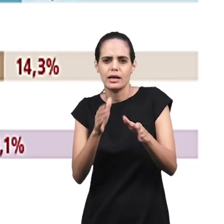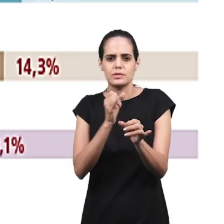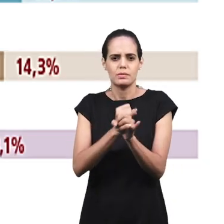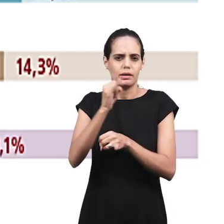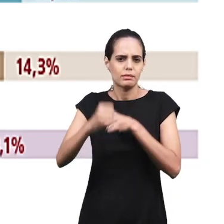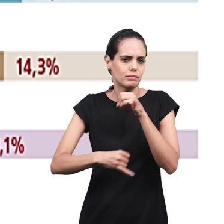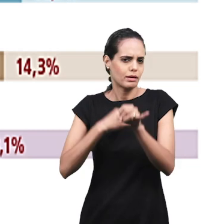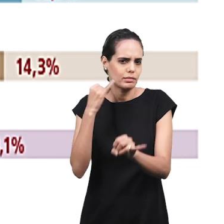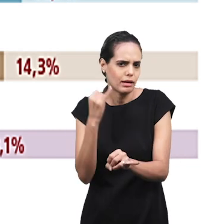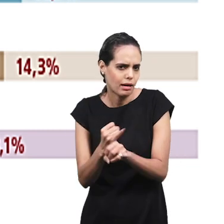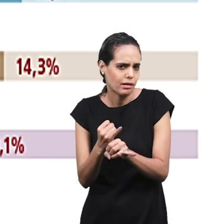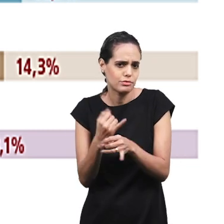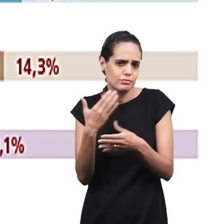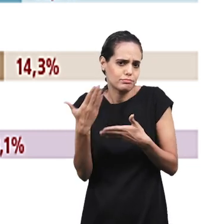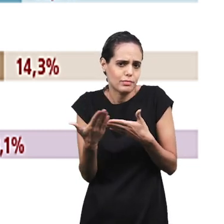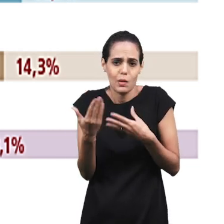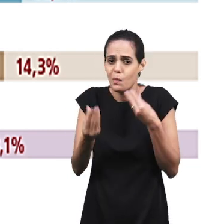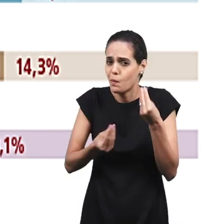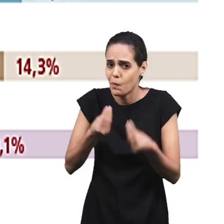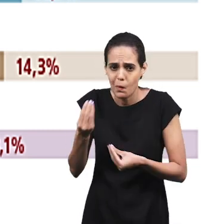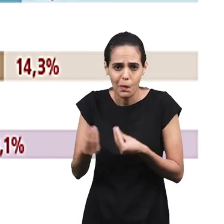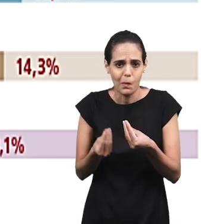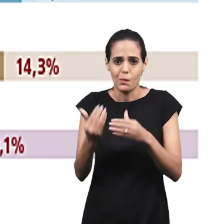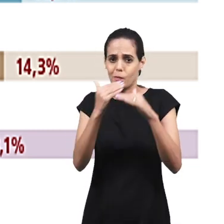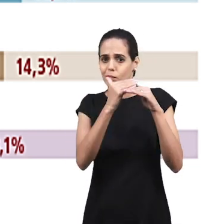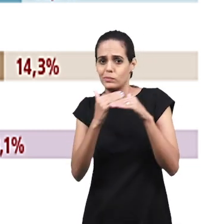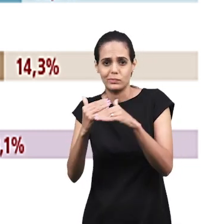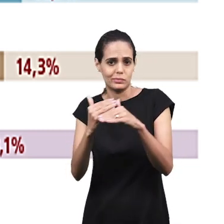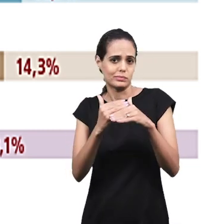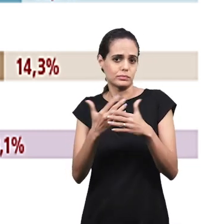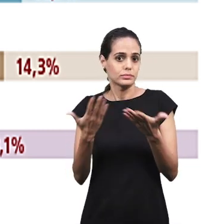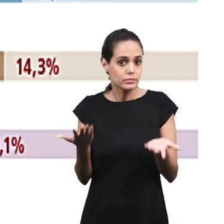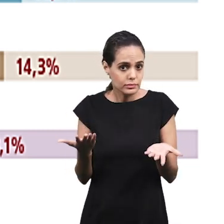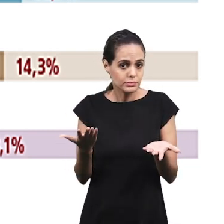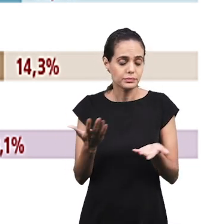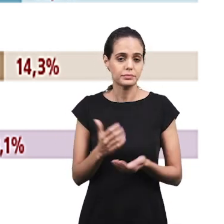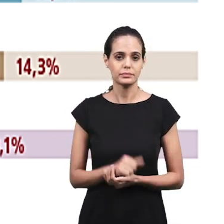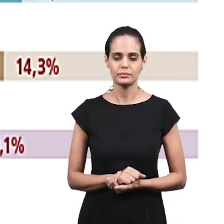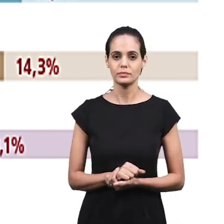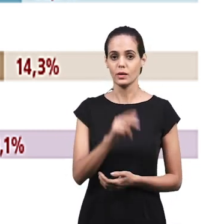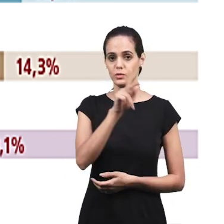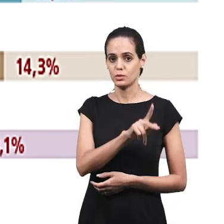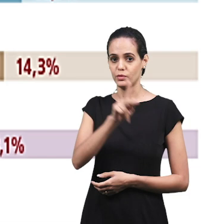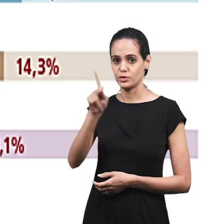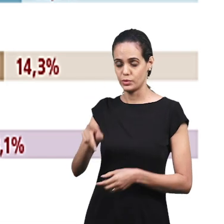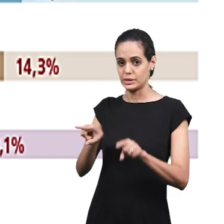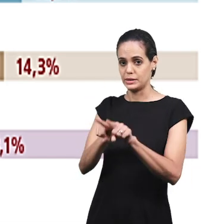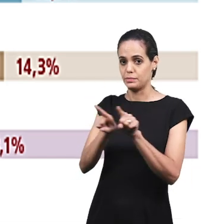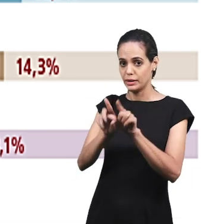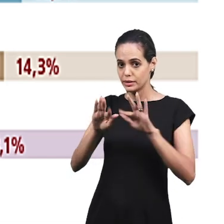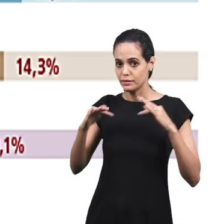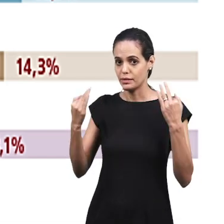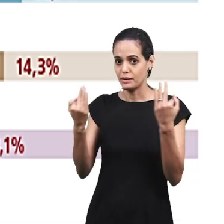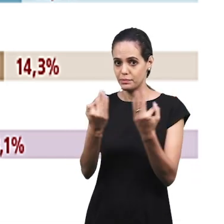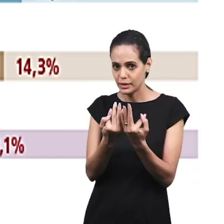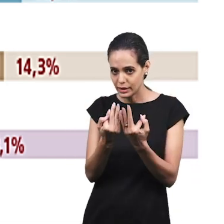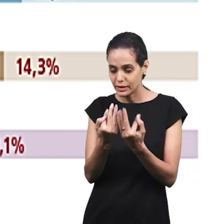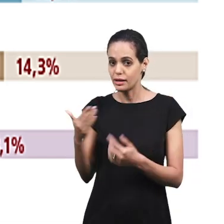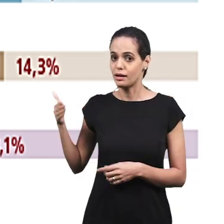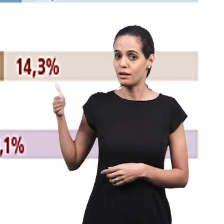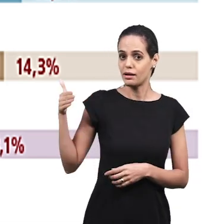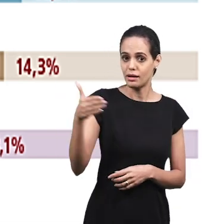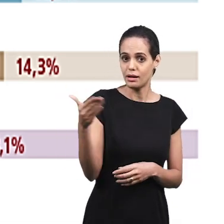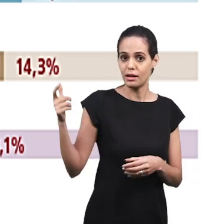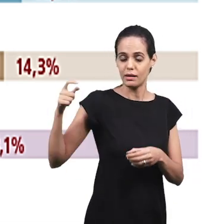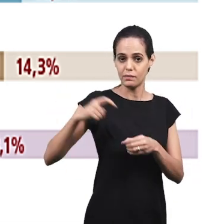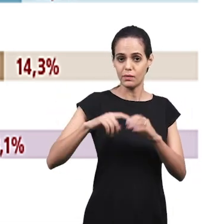difficulté, même avec beaucoup de travail des familles, des professeurs, le retour des activités des étudiants est trop